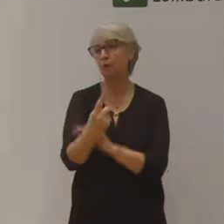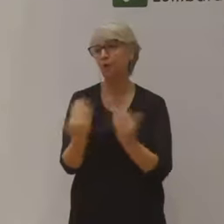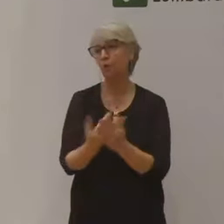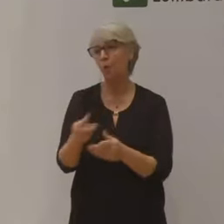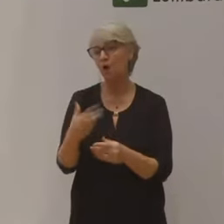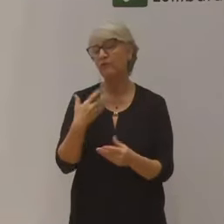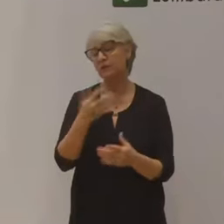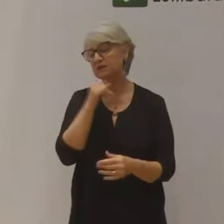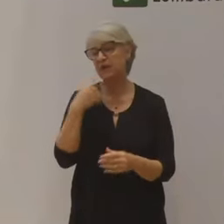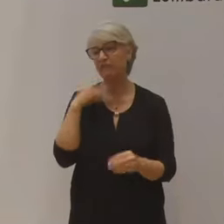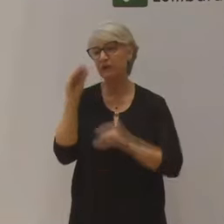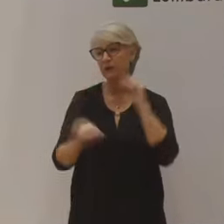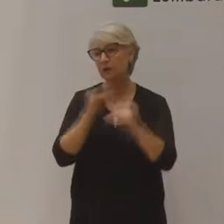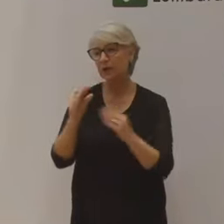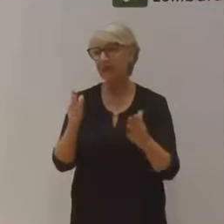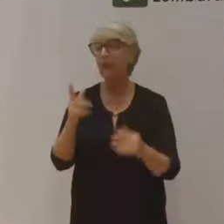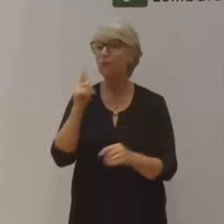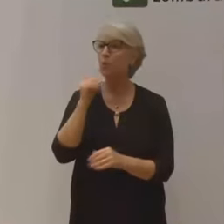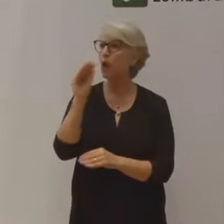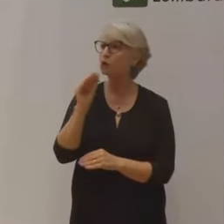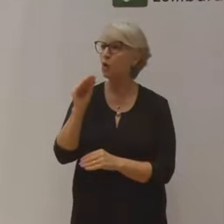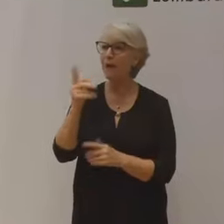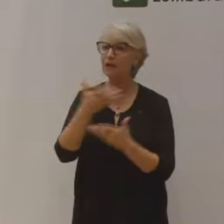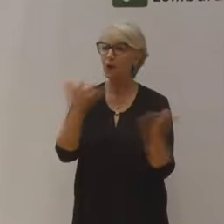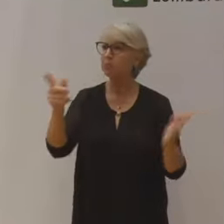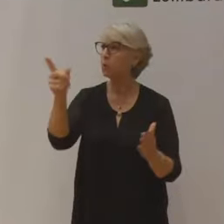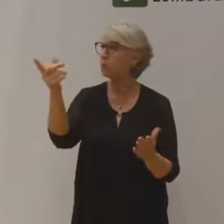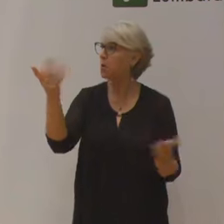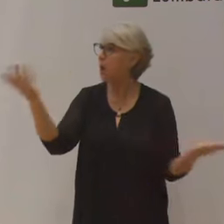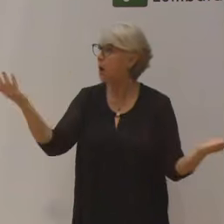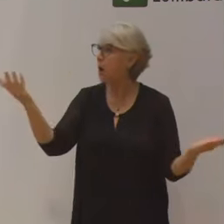tante cose. C'è anche una domanda dal pubblico, venga pure, venga.